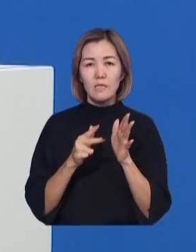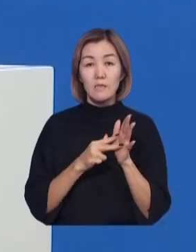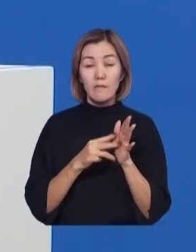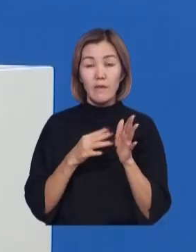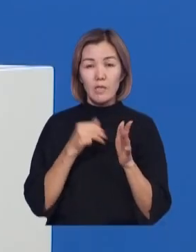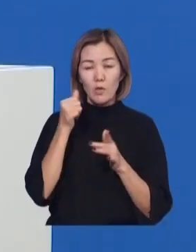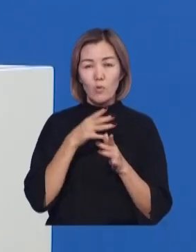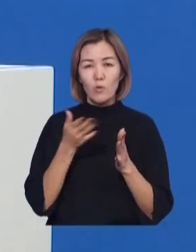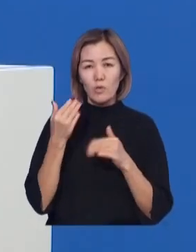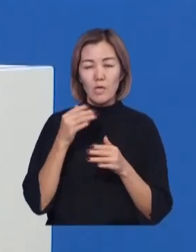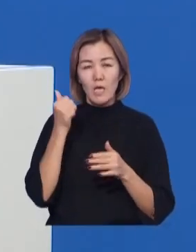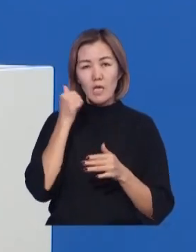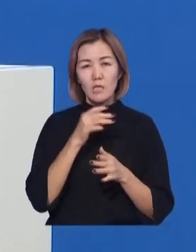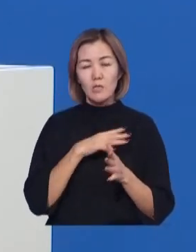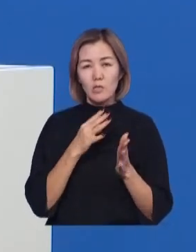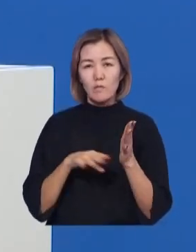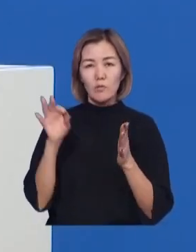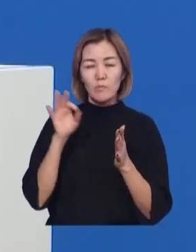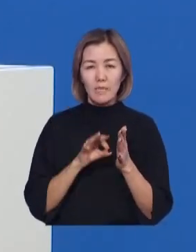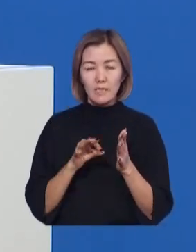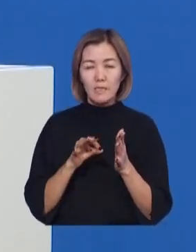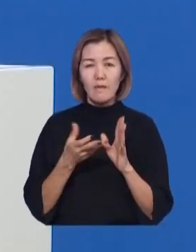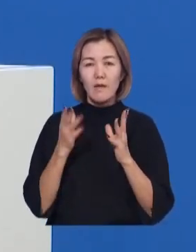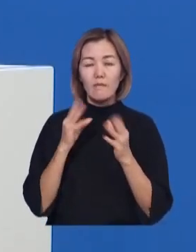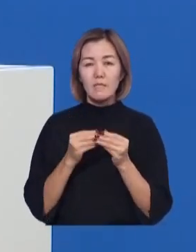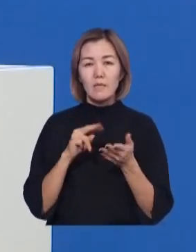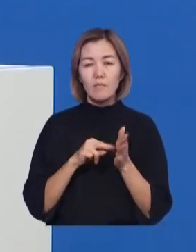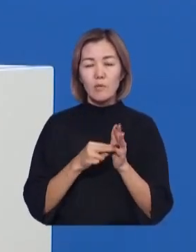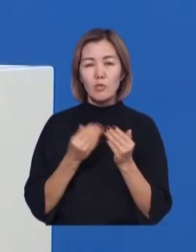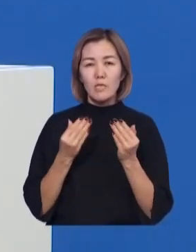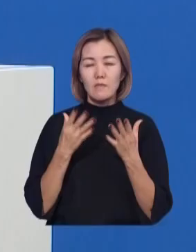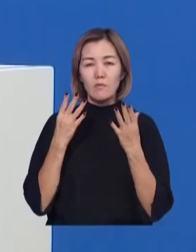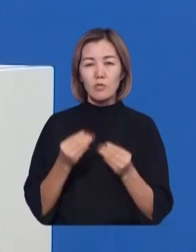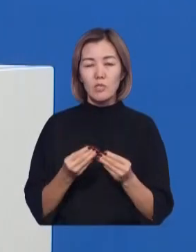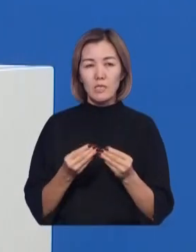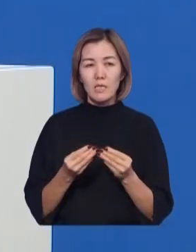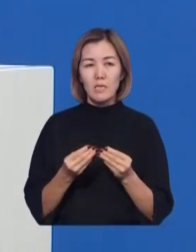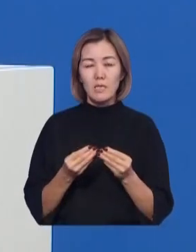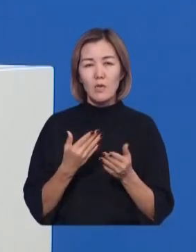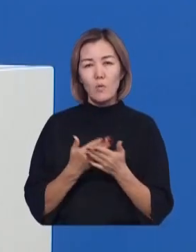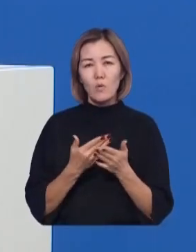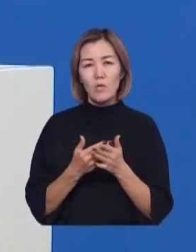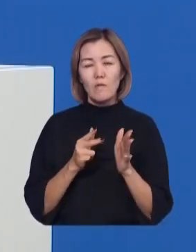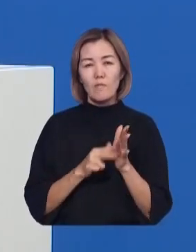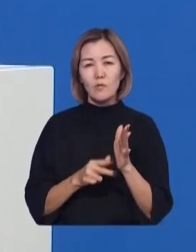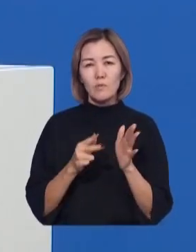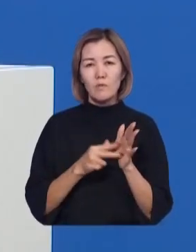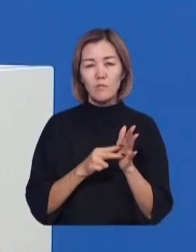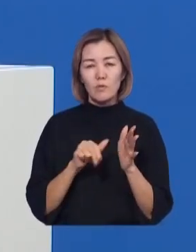Столетия износ превысил 90% в целом бюджет на сегодняшний день составляет около